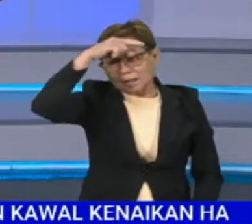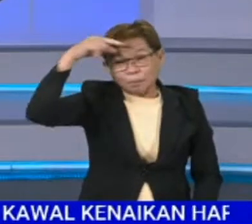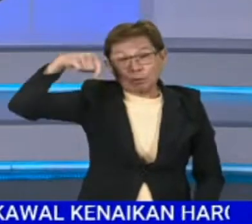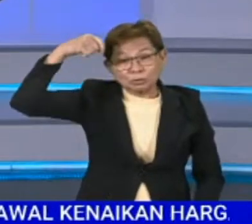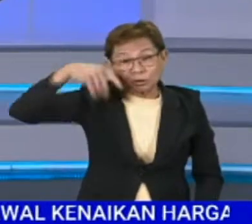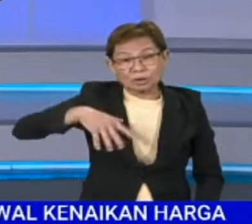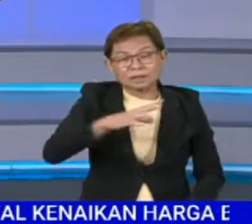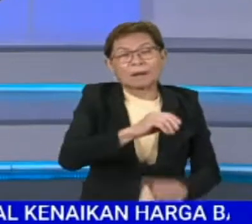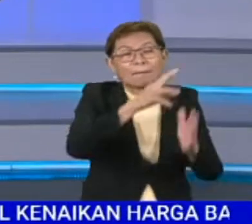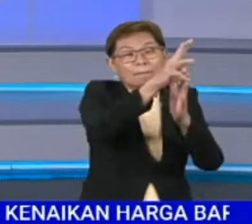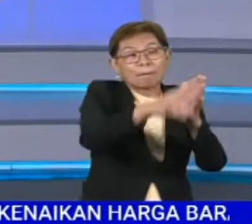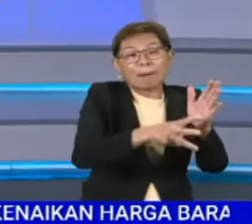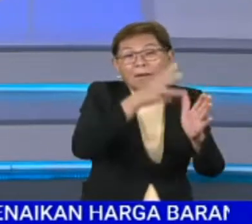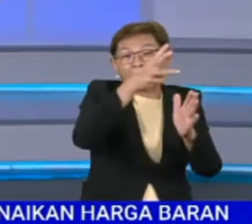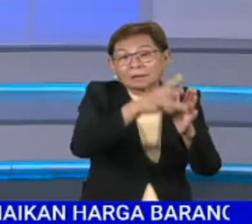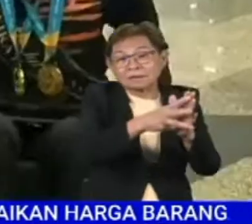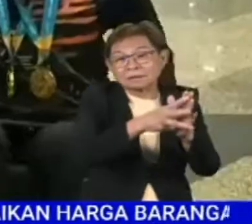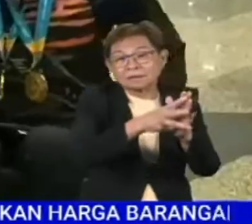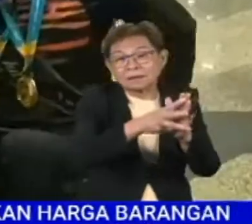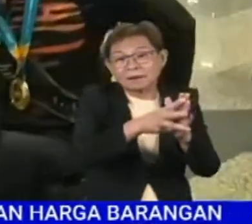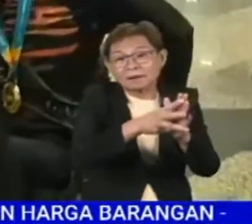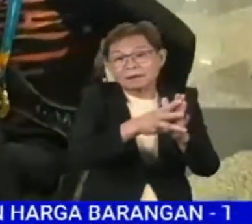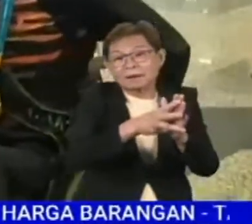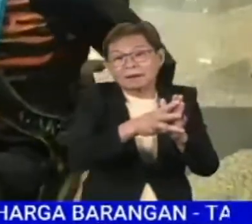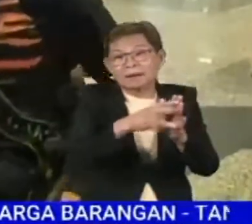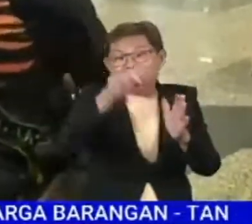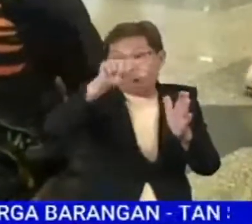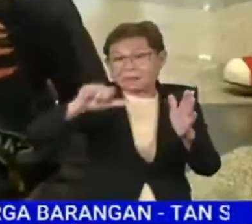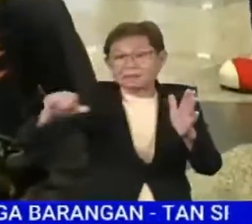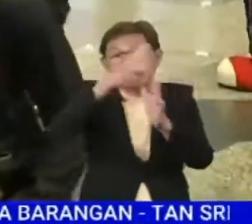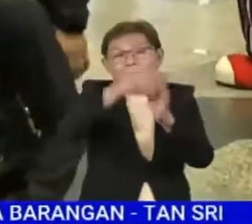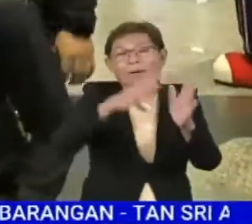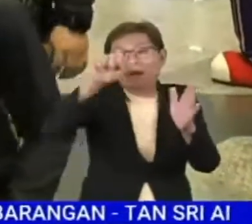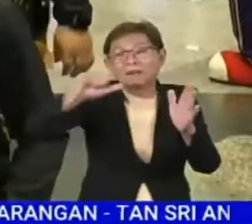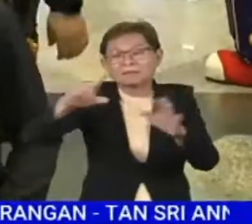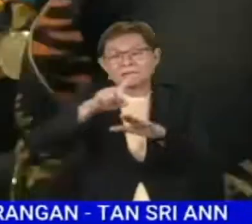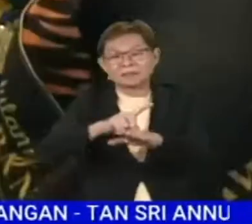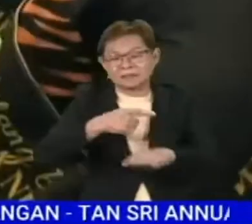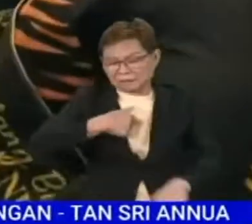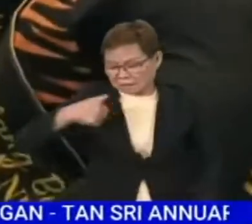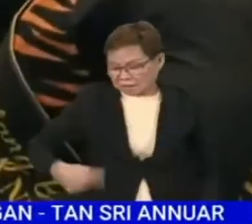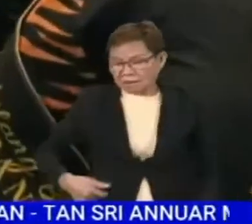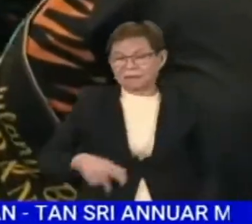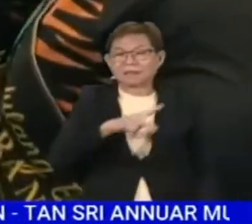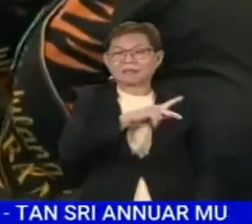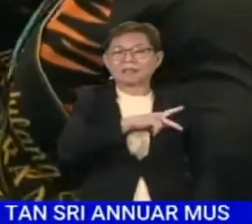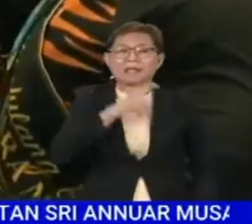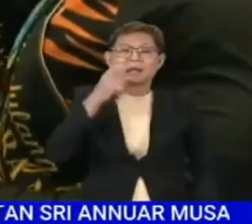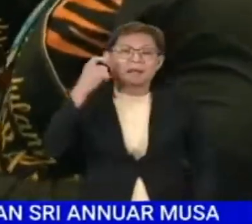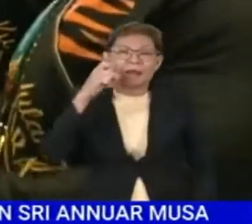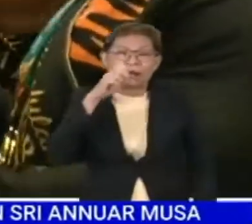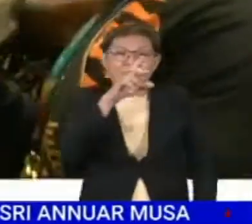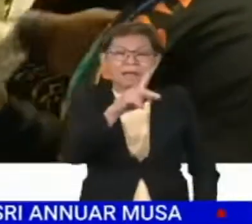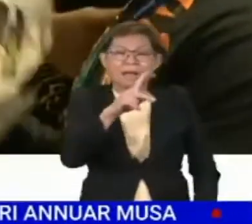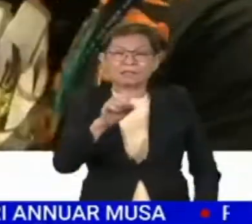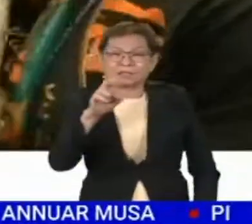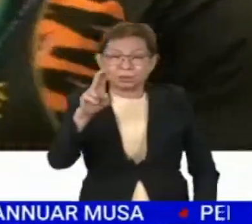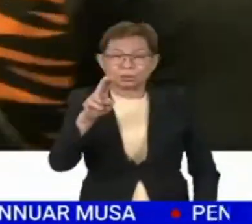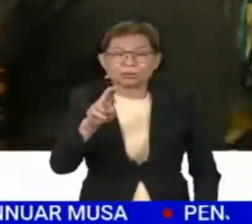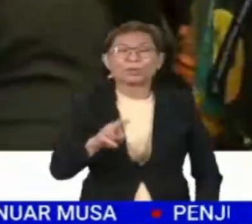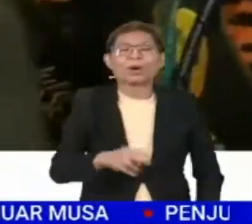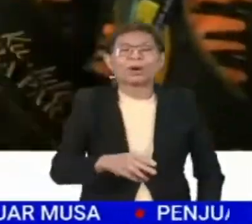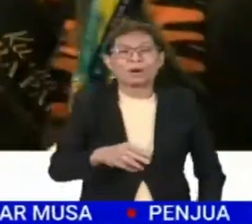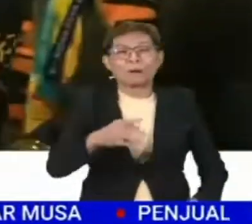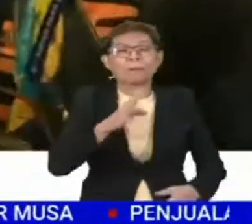China pada tahun depan the lounge Hai kedua City Oke biasanya tuh Jonas aturan main